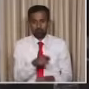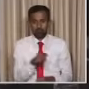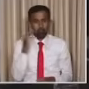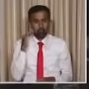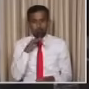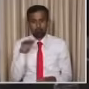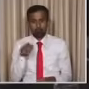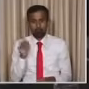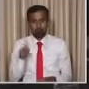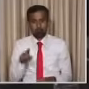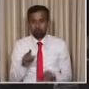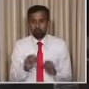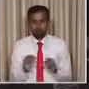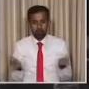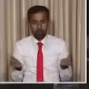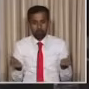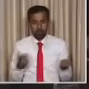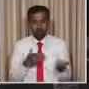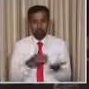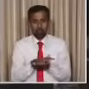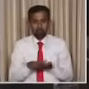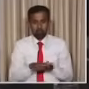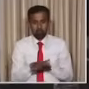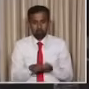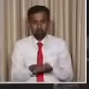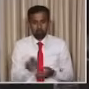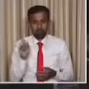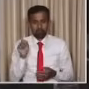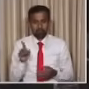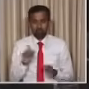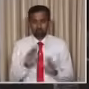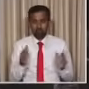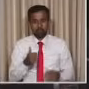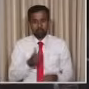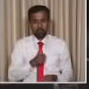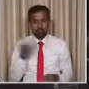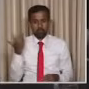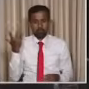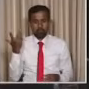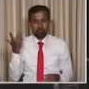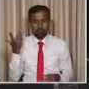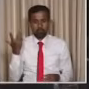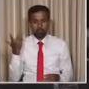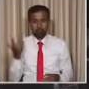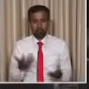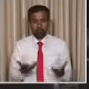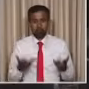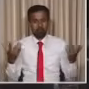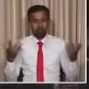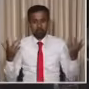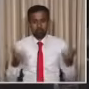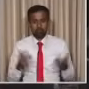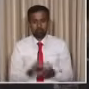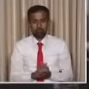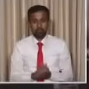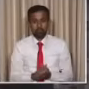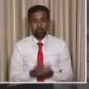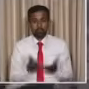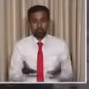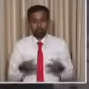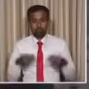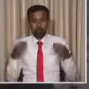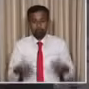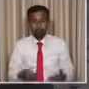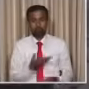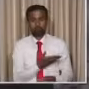අනුමත කරන්නේ නැහැ. ඒ නිසා අපි ඉතා පැහැදිලිව ඒක අනුමත කරන්නේ ඒකට විරුද්ධයි. ඒක අනුමත කරන්න බෑ. මොකද මෙච්චර අපරාධයක්